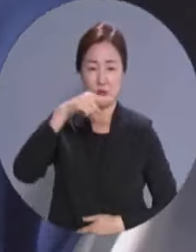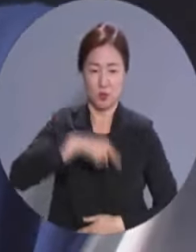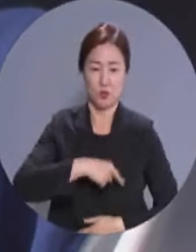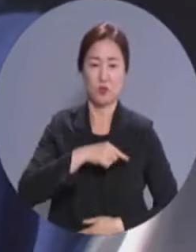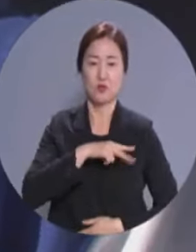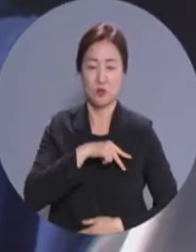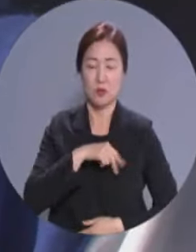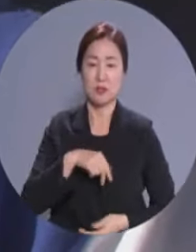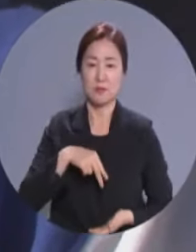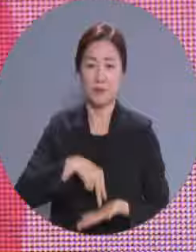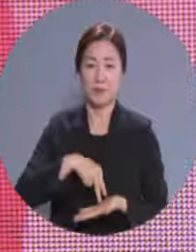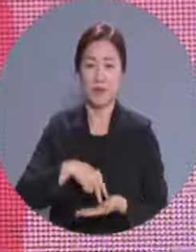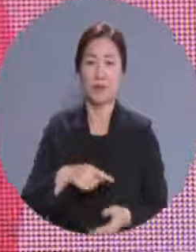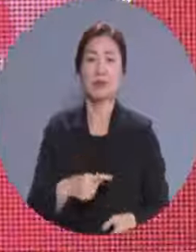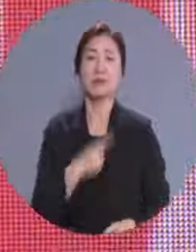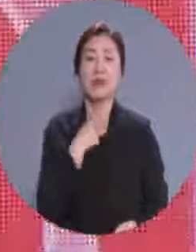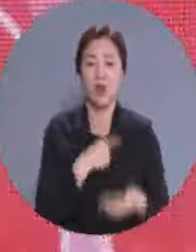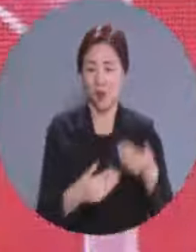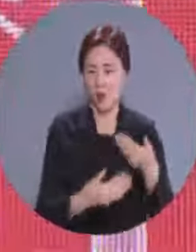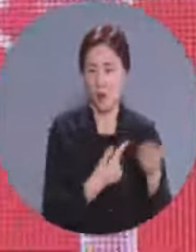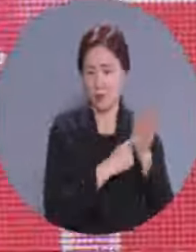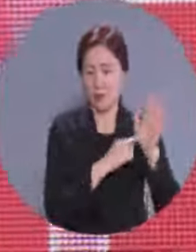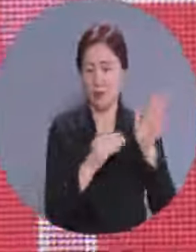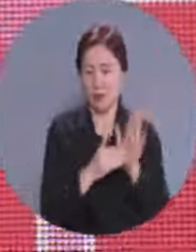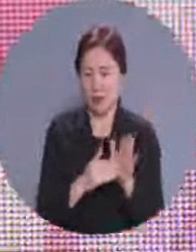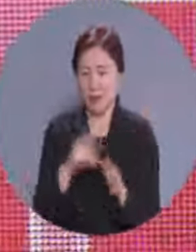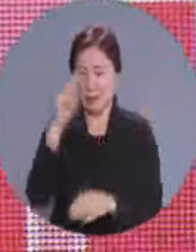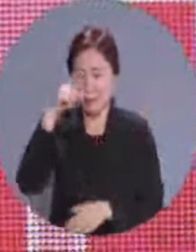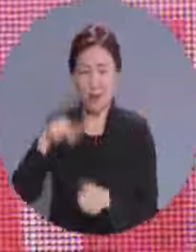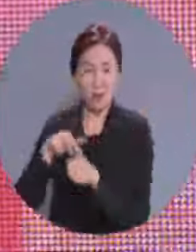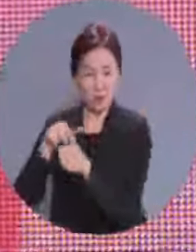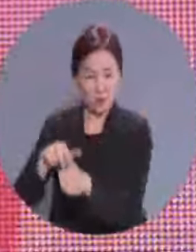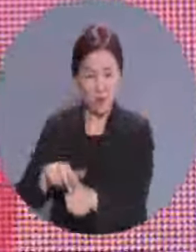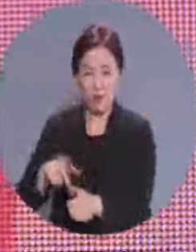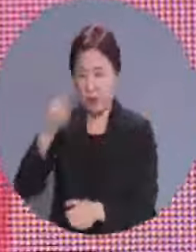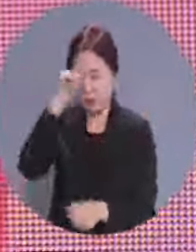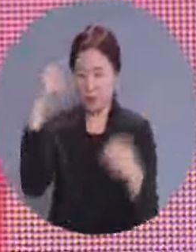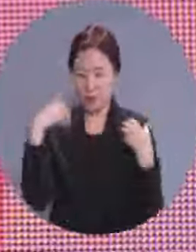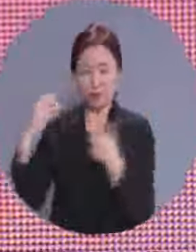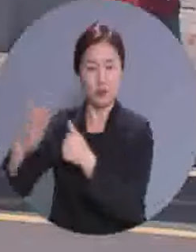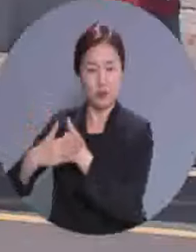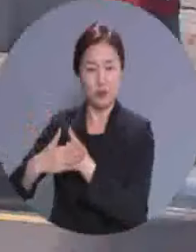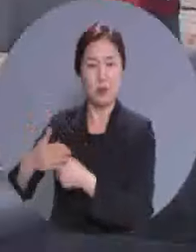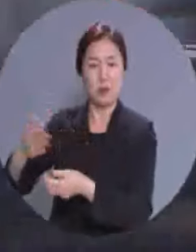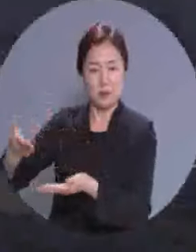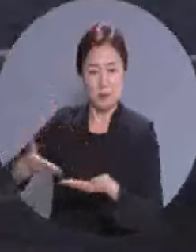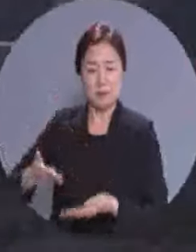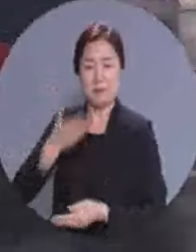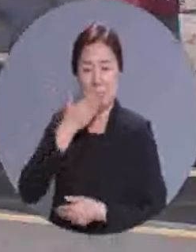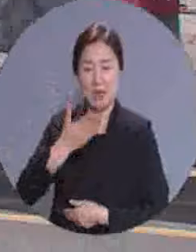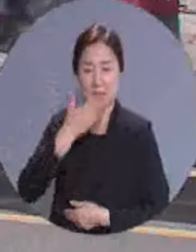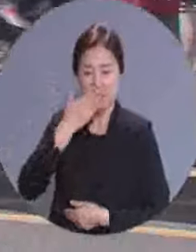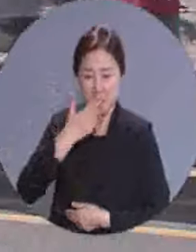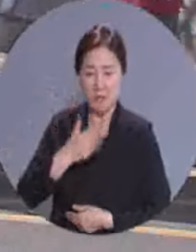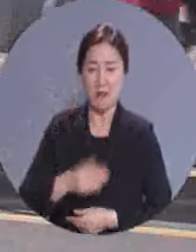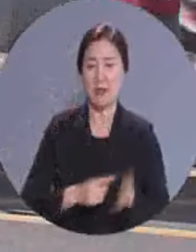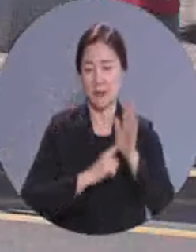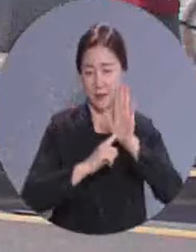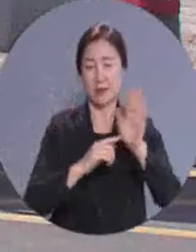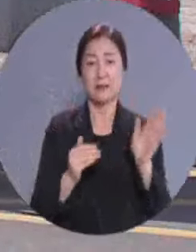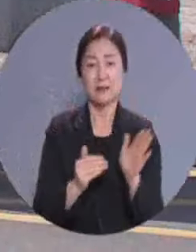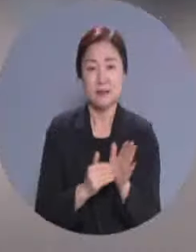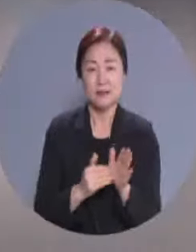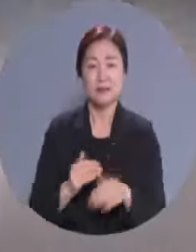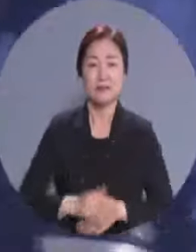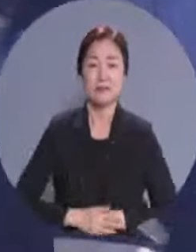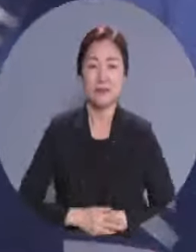시장과 국회의원 경험을, 박정숙 후보는 전폭적인 정부 지원을 이끌어낼 수 있는 집권 여당 후보임을 강점으로